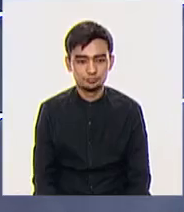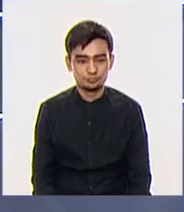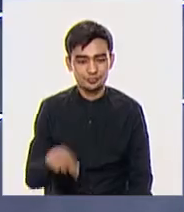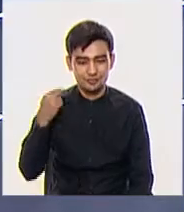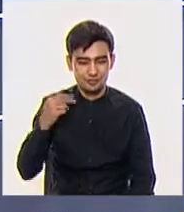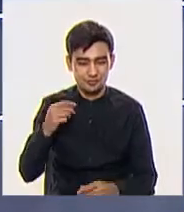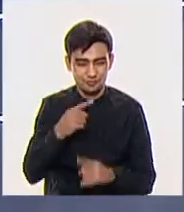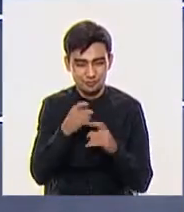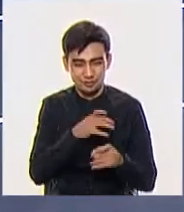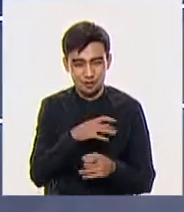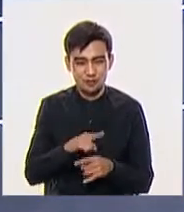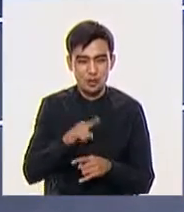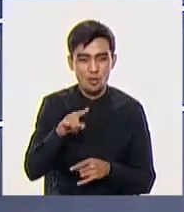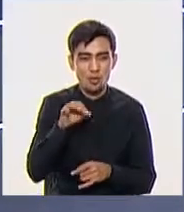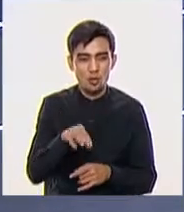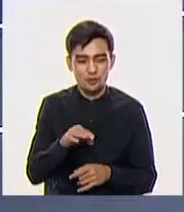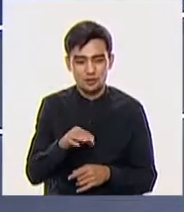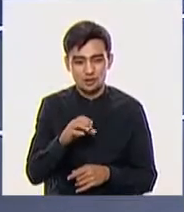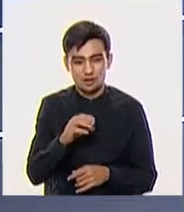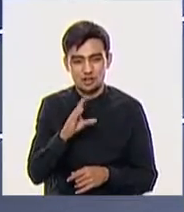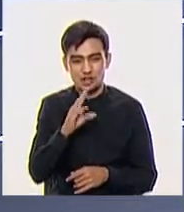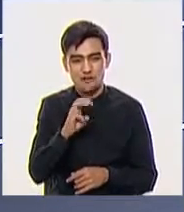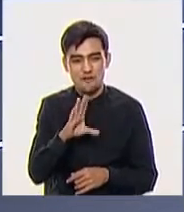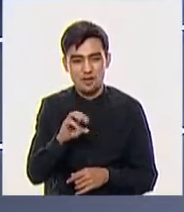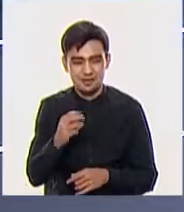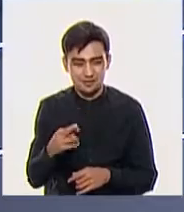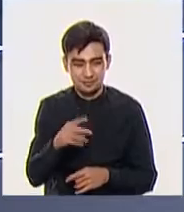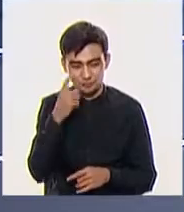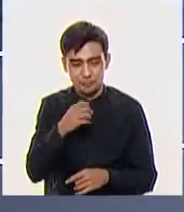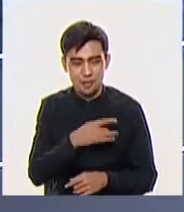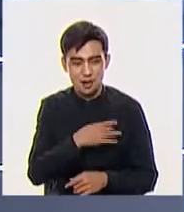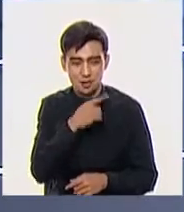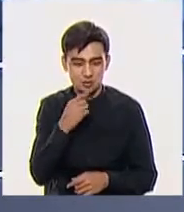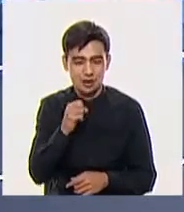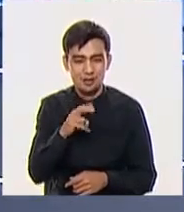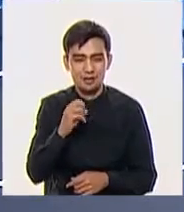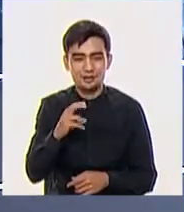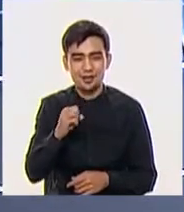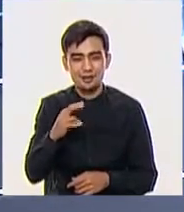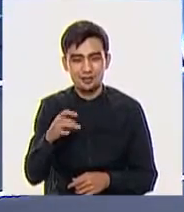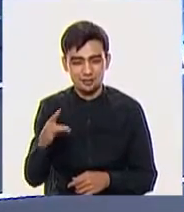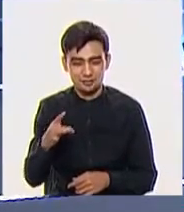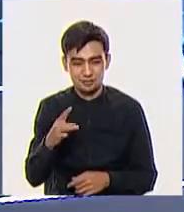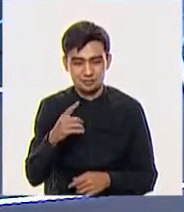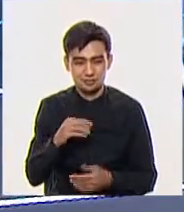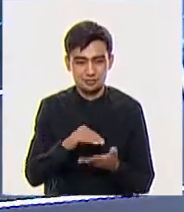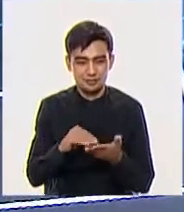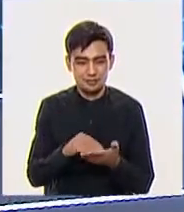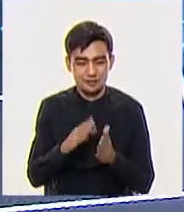Сигнал о минировании самолета был получен из Швейцарии. Об этом заявил президент Беларуси Александр Лукашенко на встрече